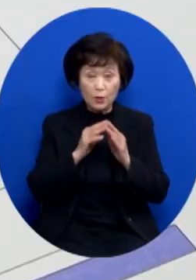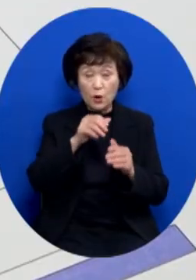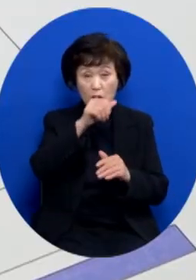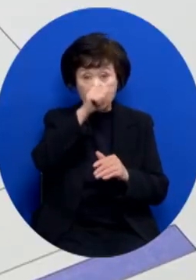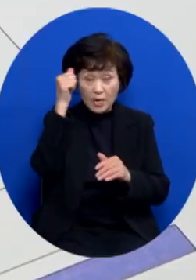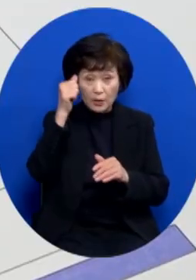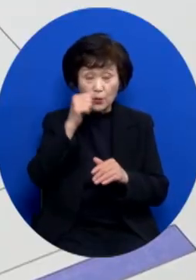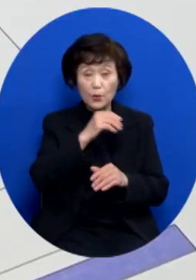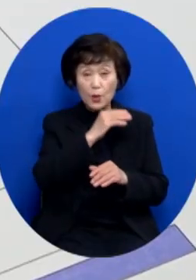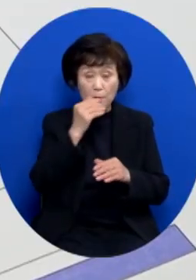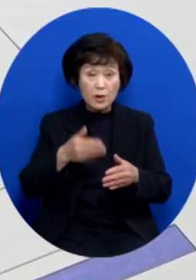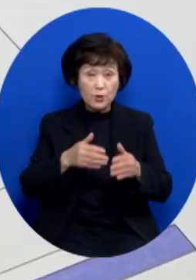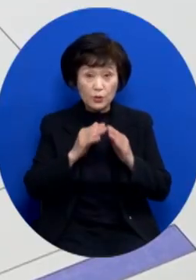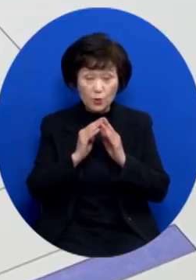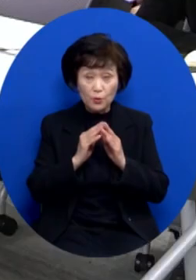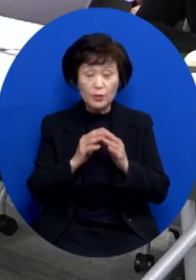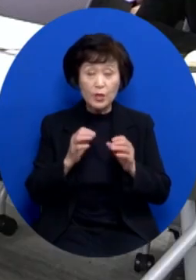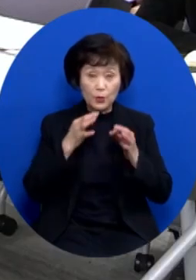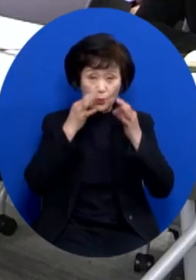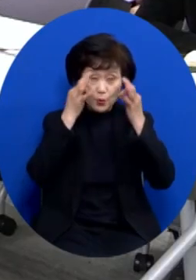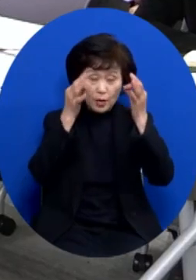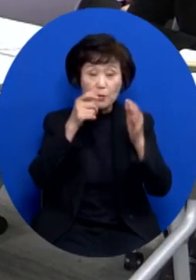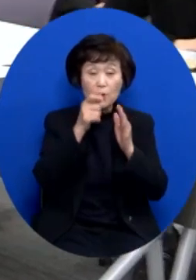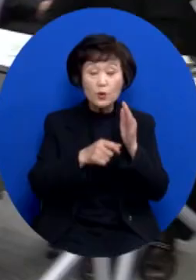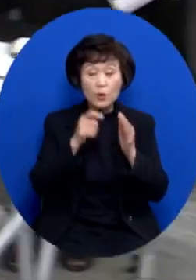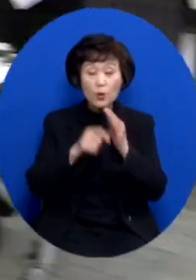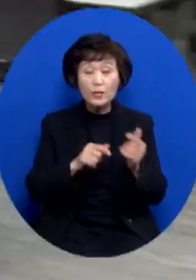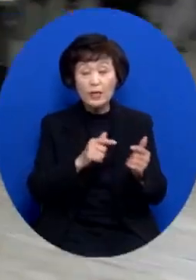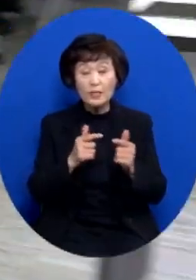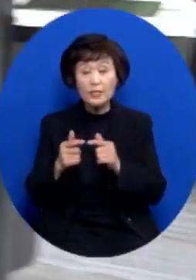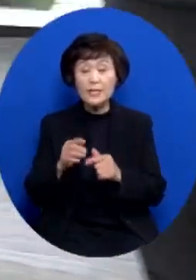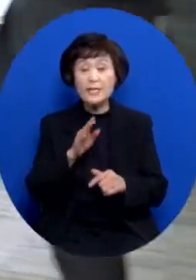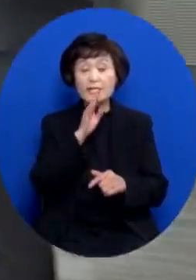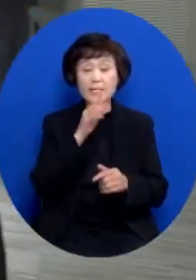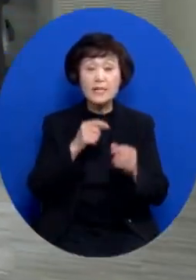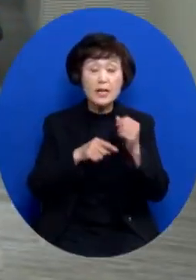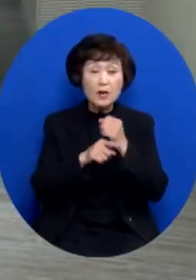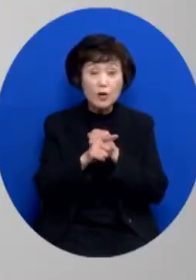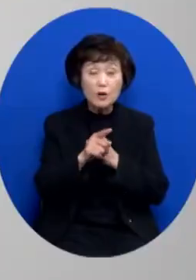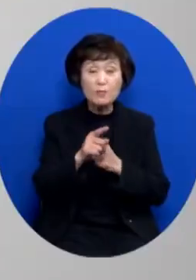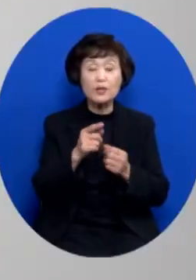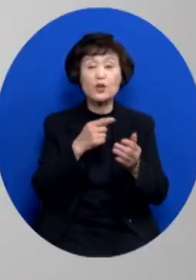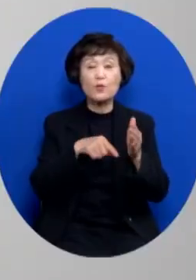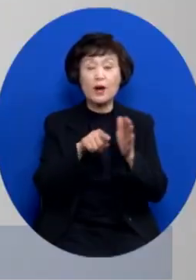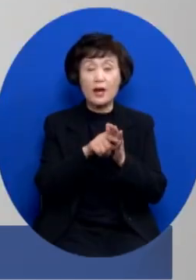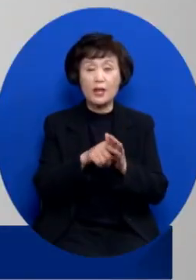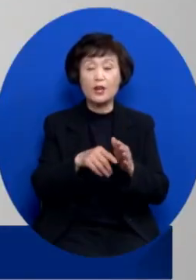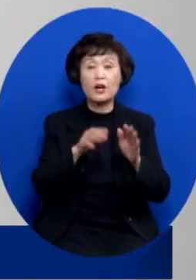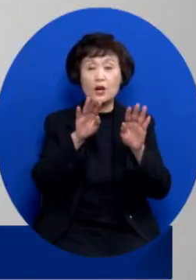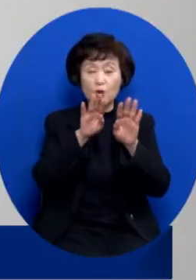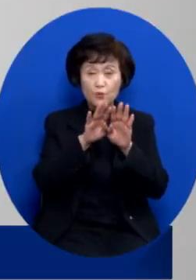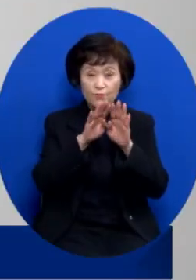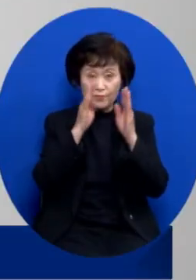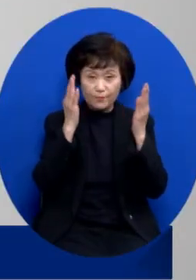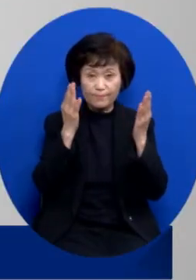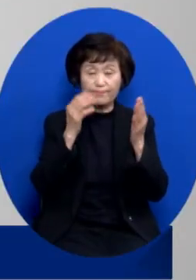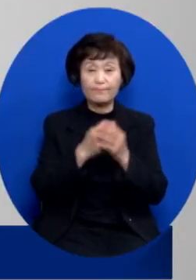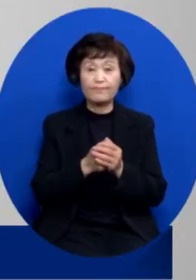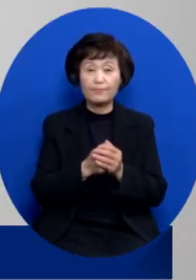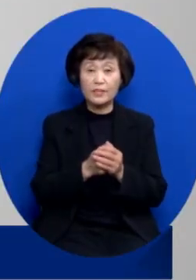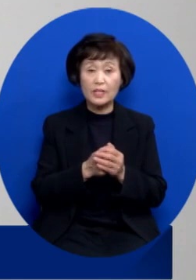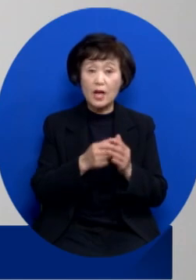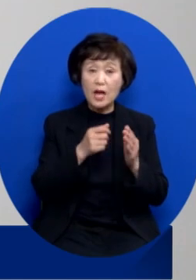노력하기로 다짐하며 교단 교류의 진정한 의미를 되새기기 위해 마련됐습니다. 신앙이 같은 교단들끼리는